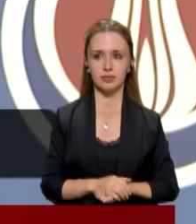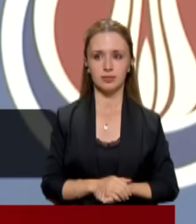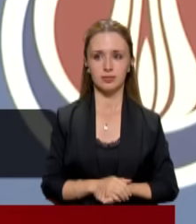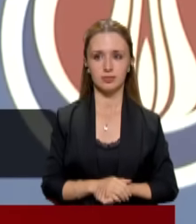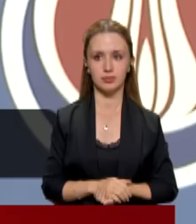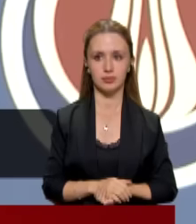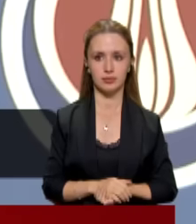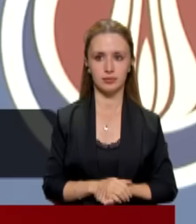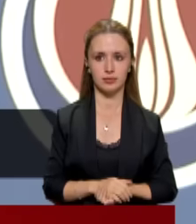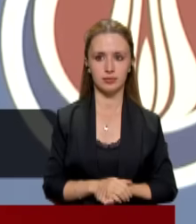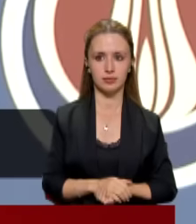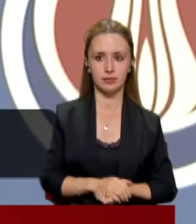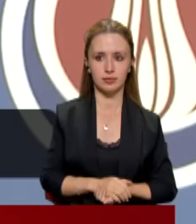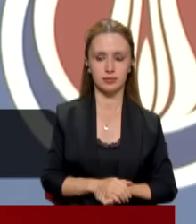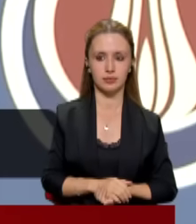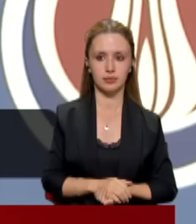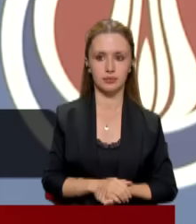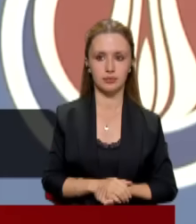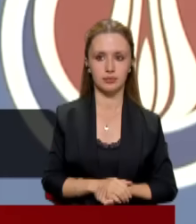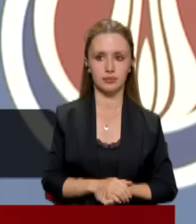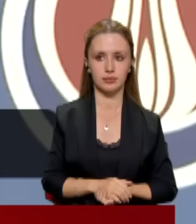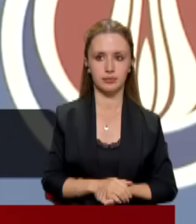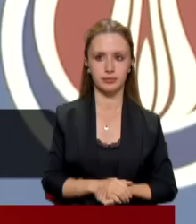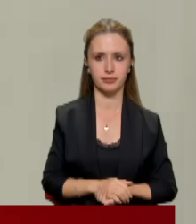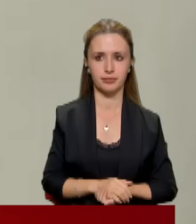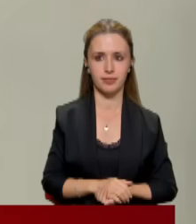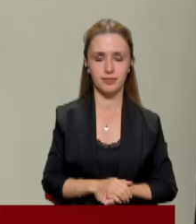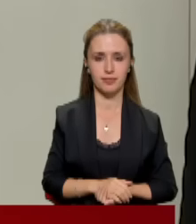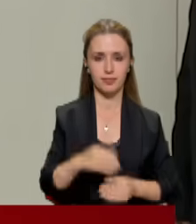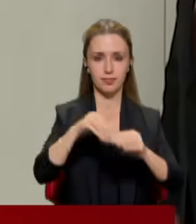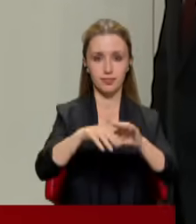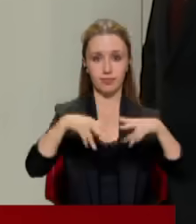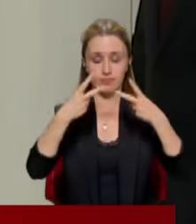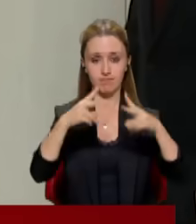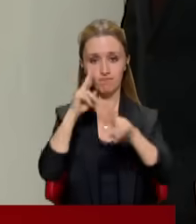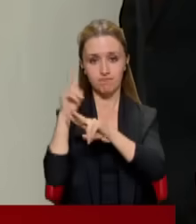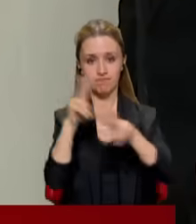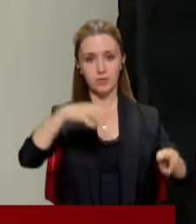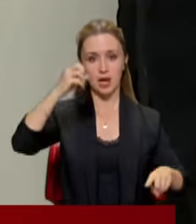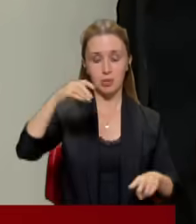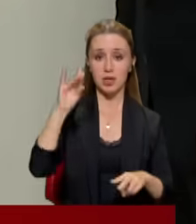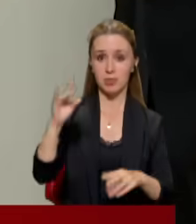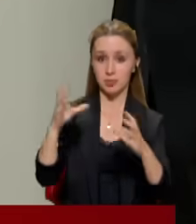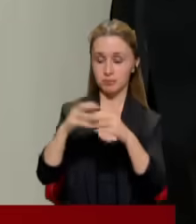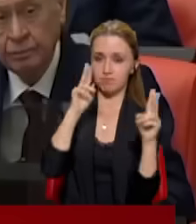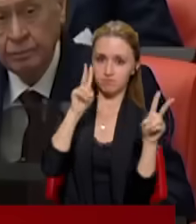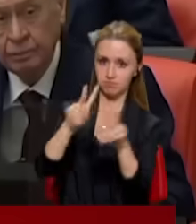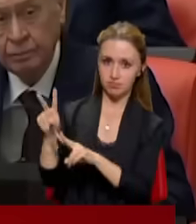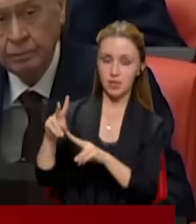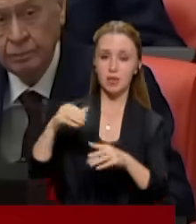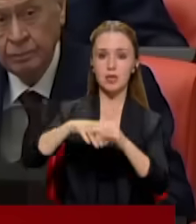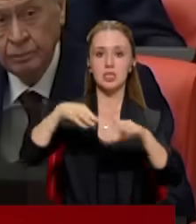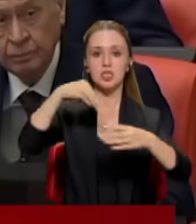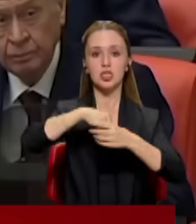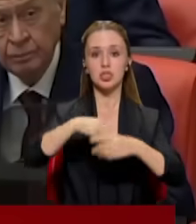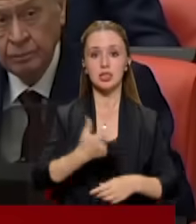oldu. Bunu da Ekim'de meclis açılıyor, inşallah devam edeceğiz. Meclis açıldı, gözler de AK Parti ve MHP grubuna çevrildi. Mecliste